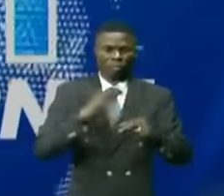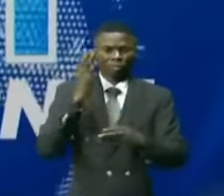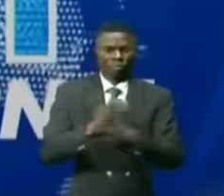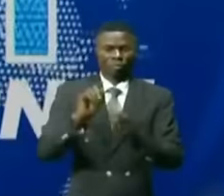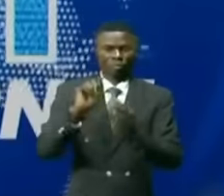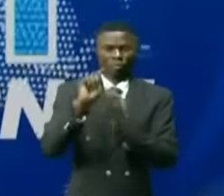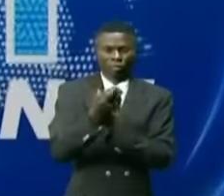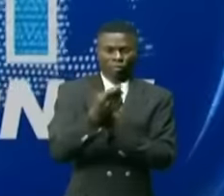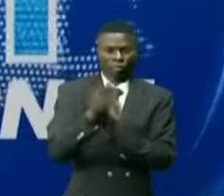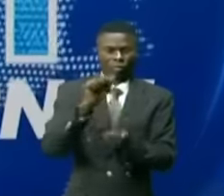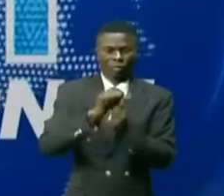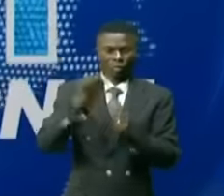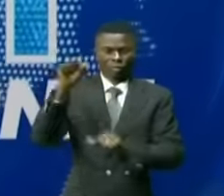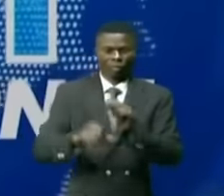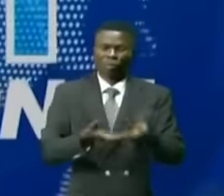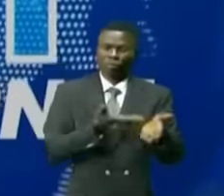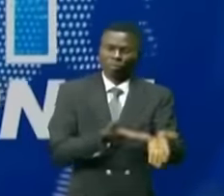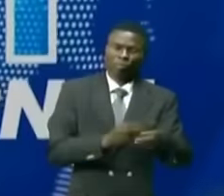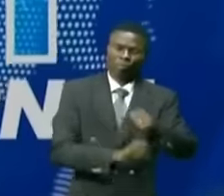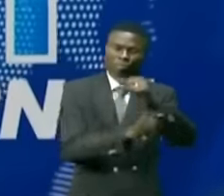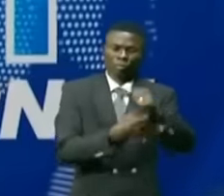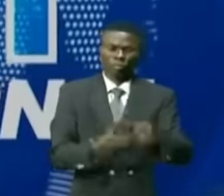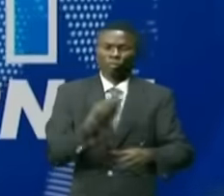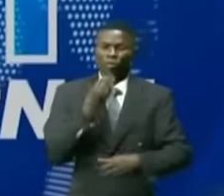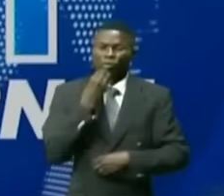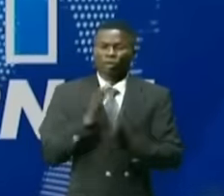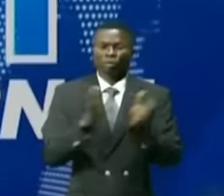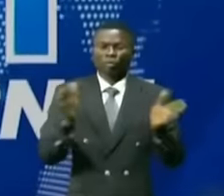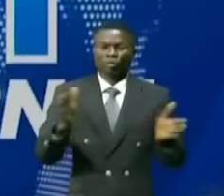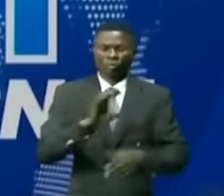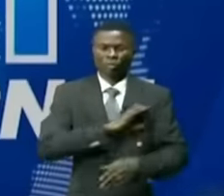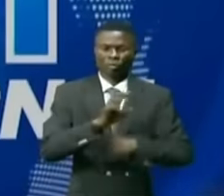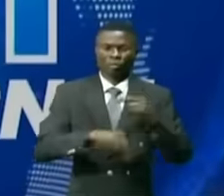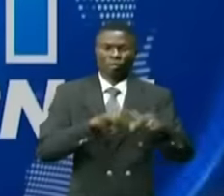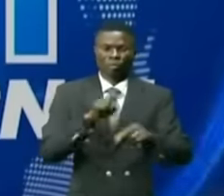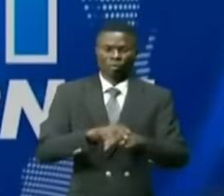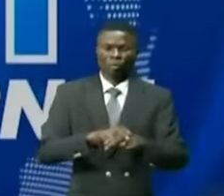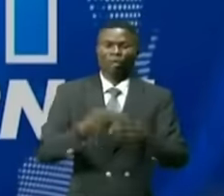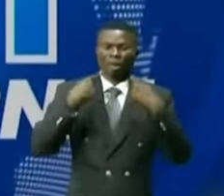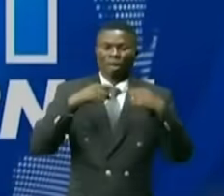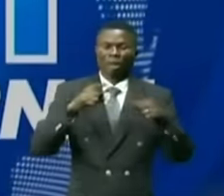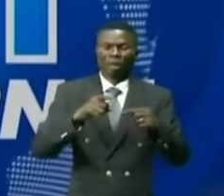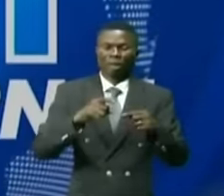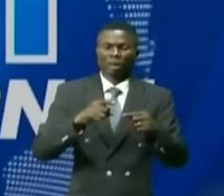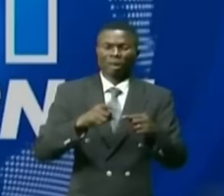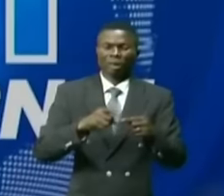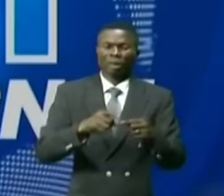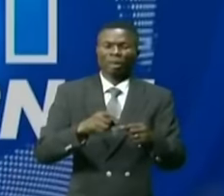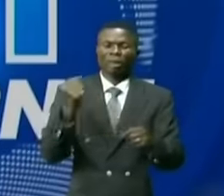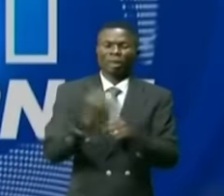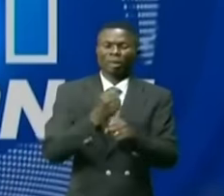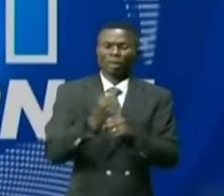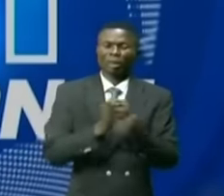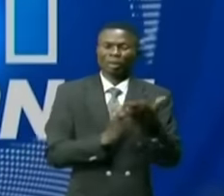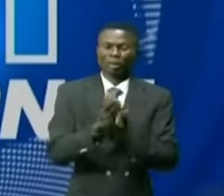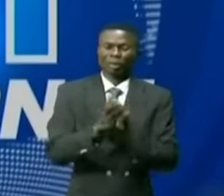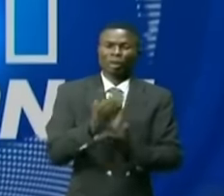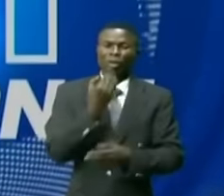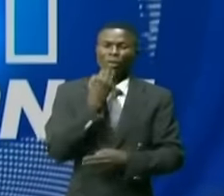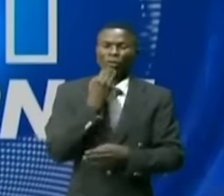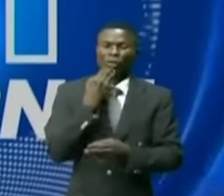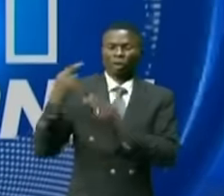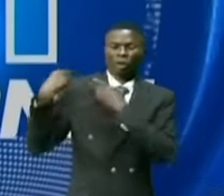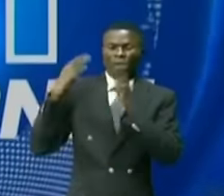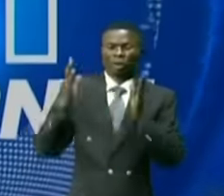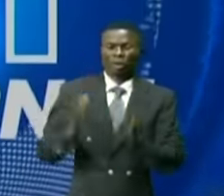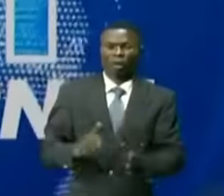le népotisme, le favoritisme. L'inspecteur général de la PNC a rappelé les principes du professionnalisme aux inspecteurs